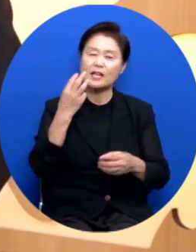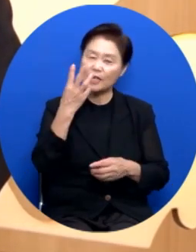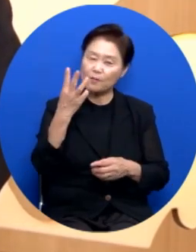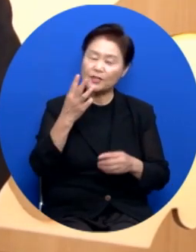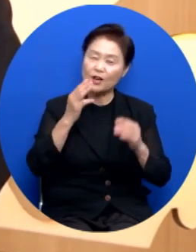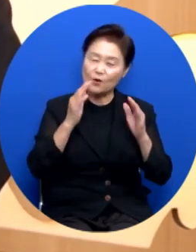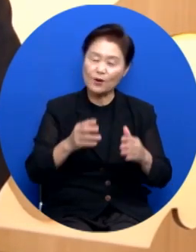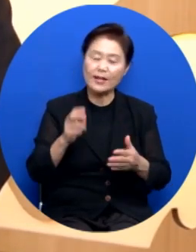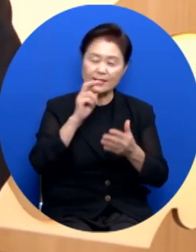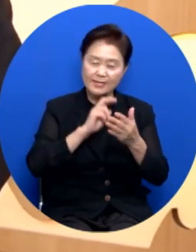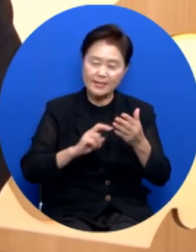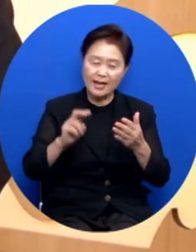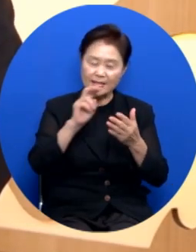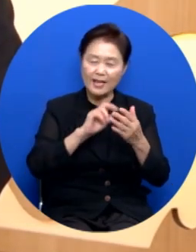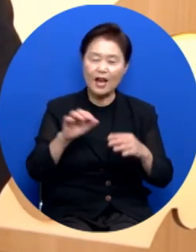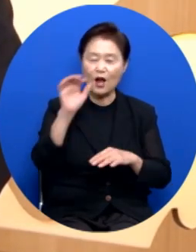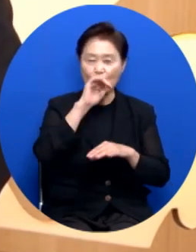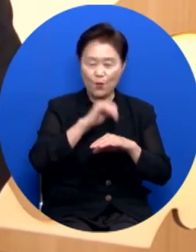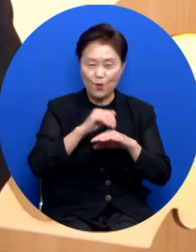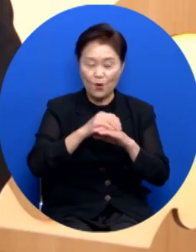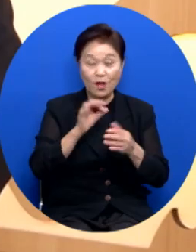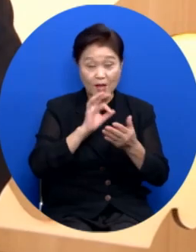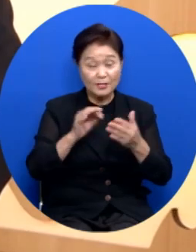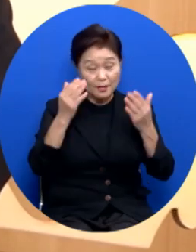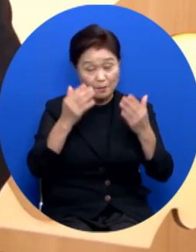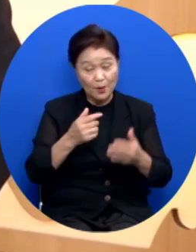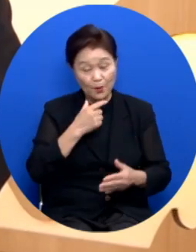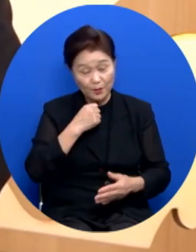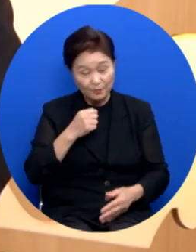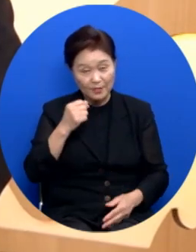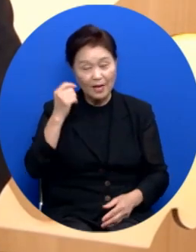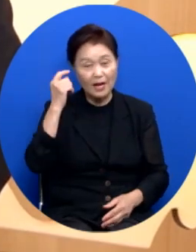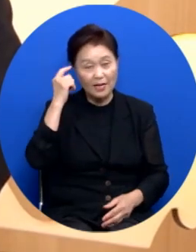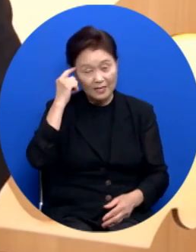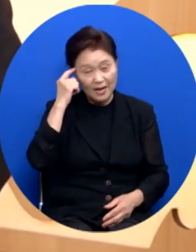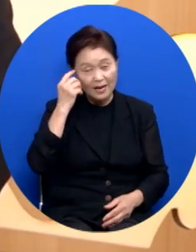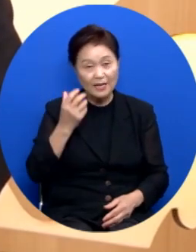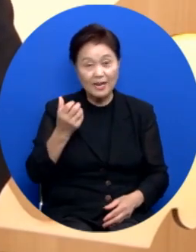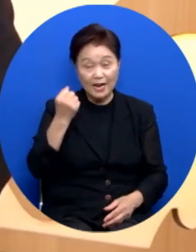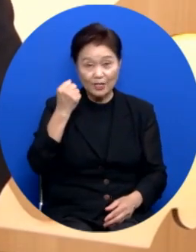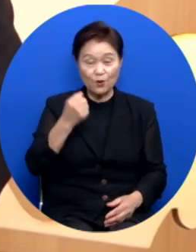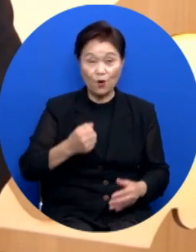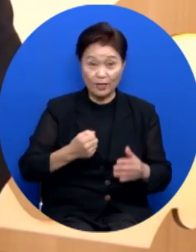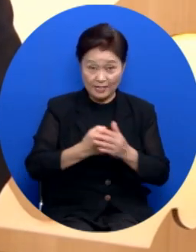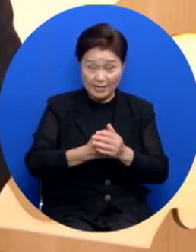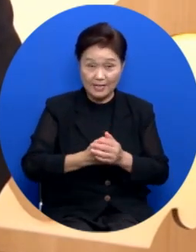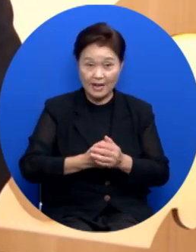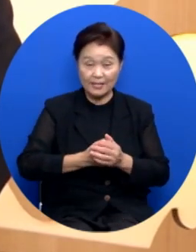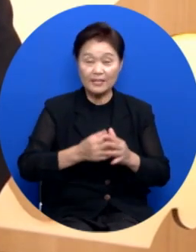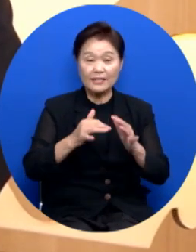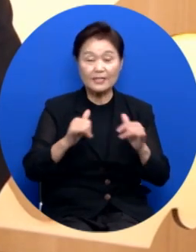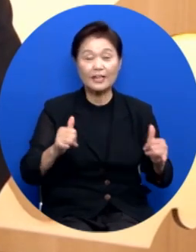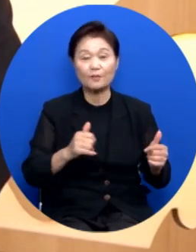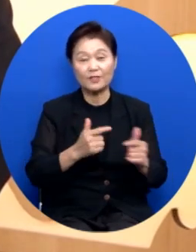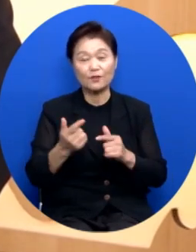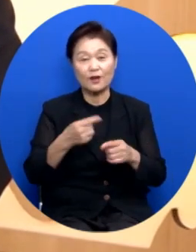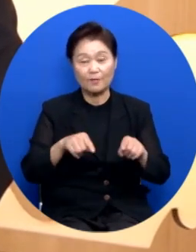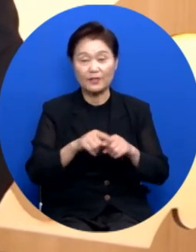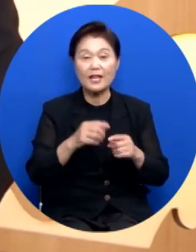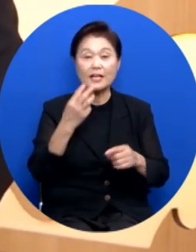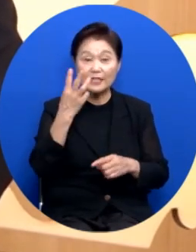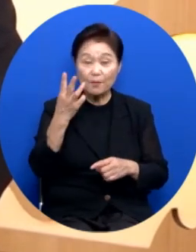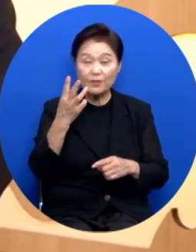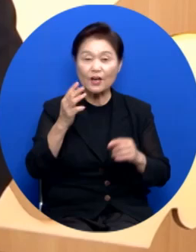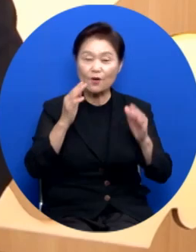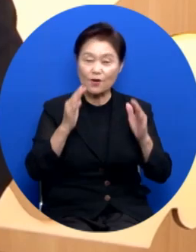훈련받고 또 쓰임 받겠다 하는이 결단한 아 단원분들과 함께 3개월에 이제